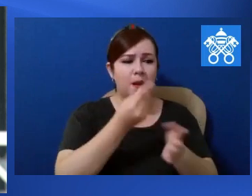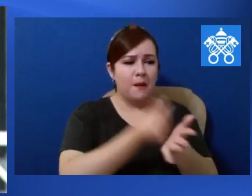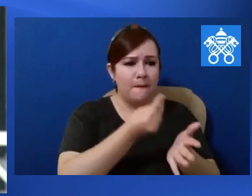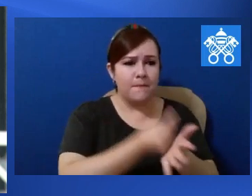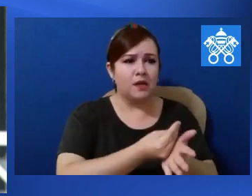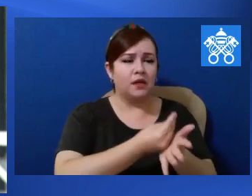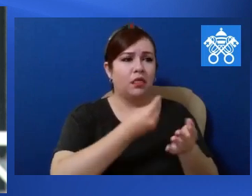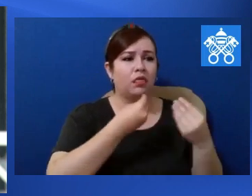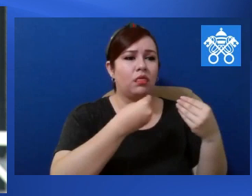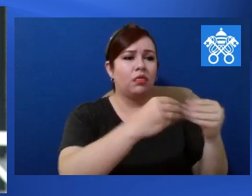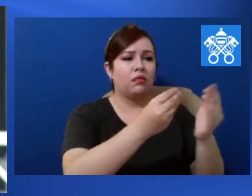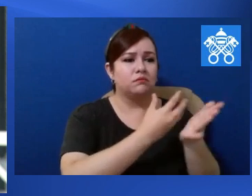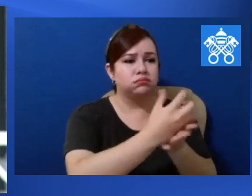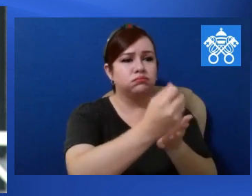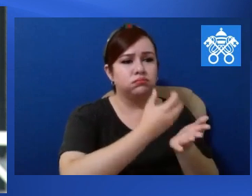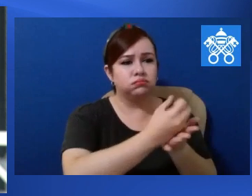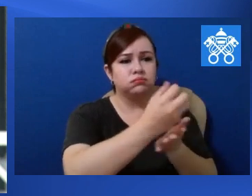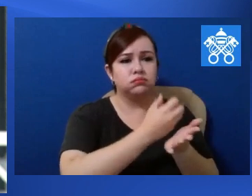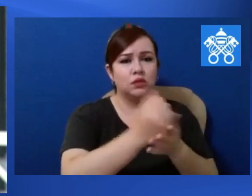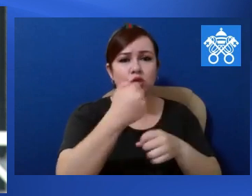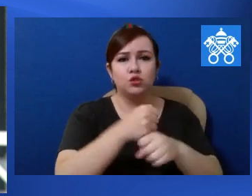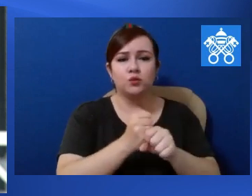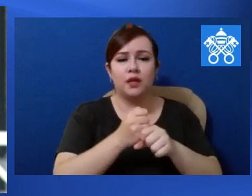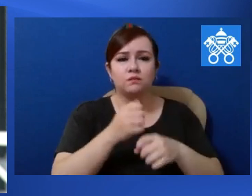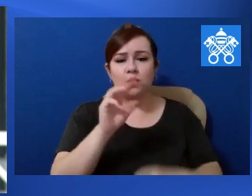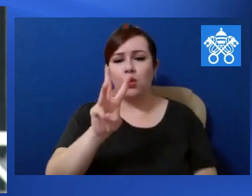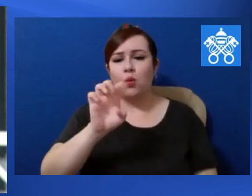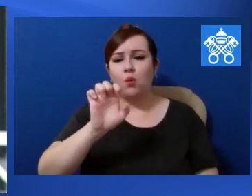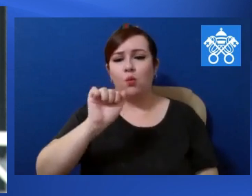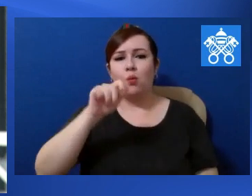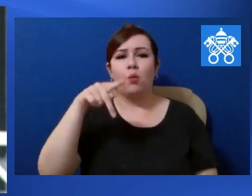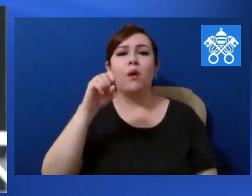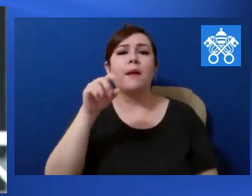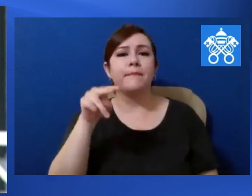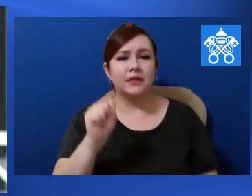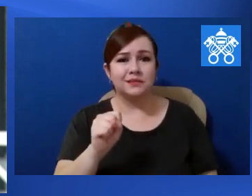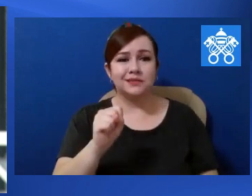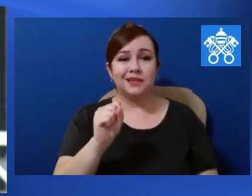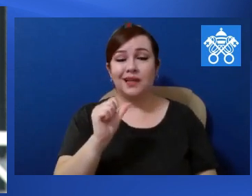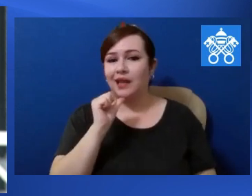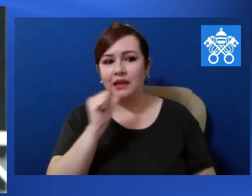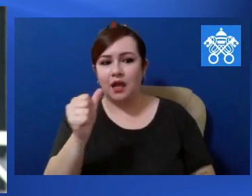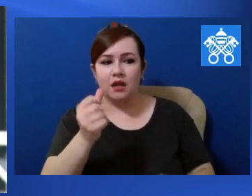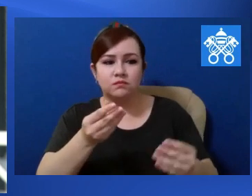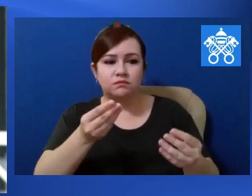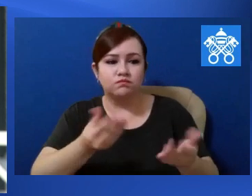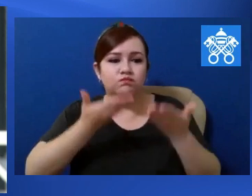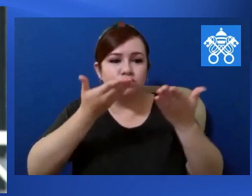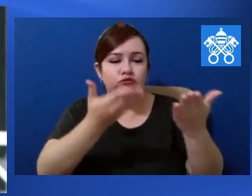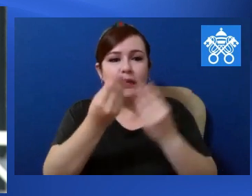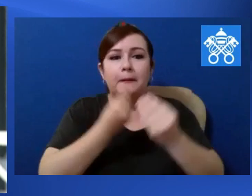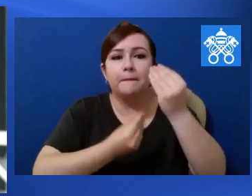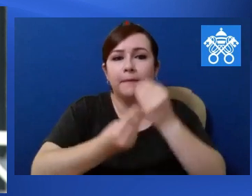dimenticati, non c'è santità senché di uno o altro modo ci sia la cura per i poveri, per